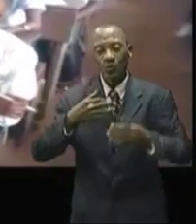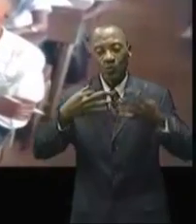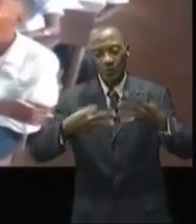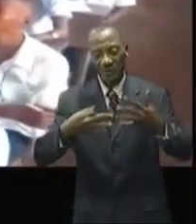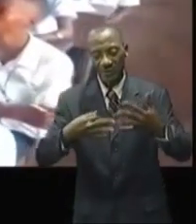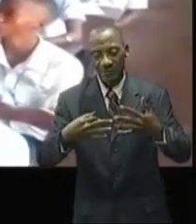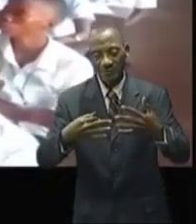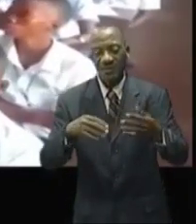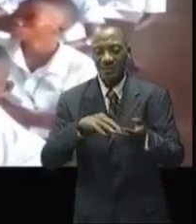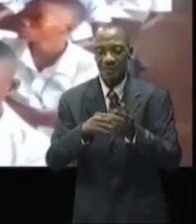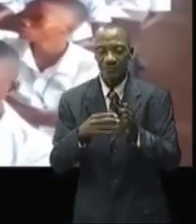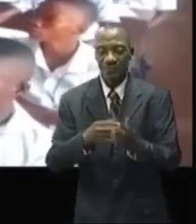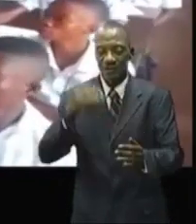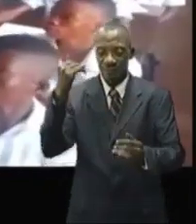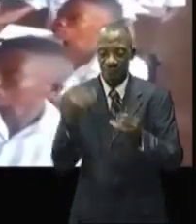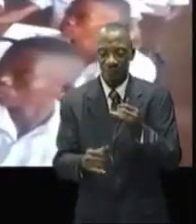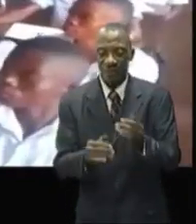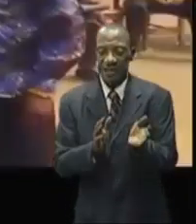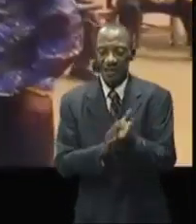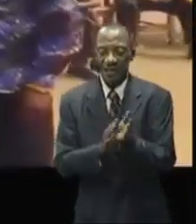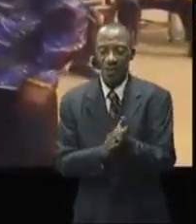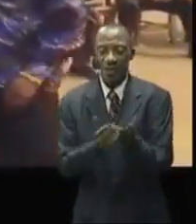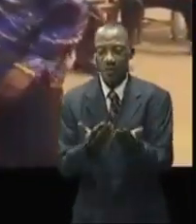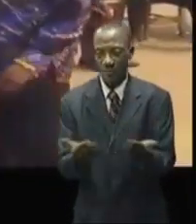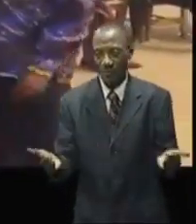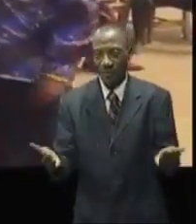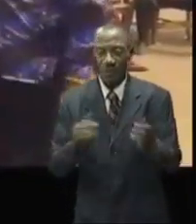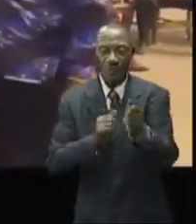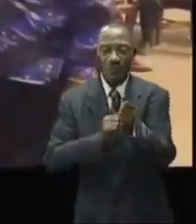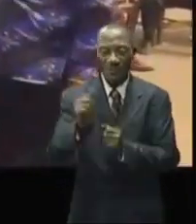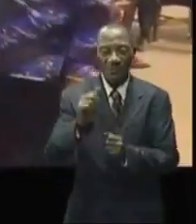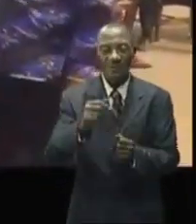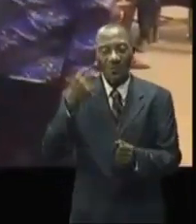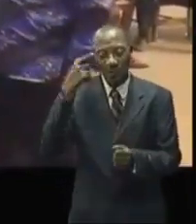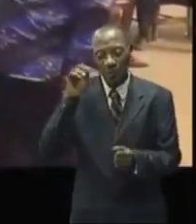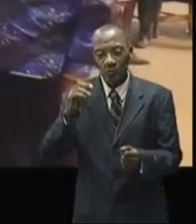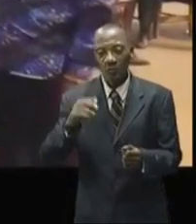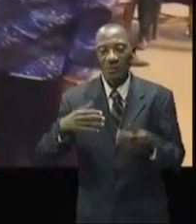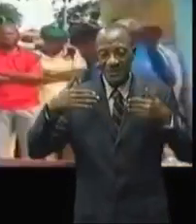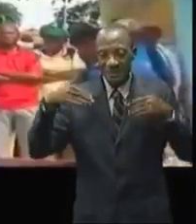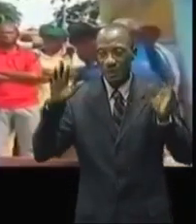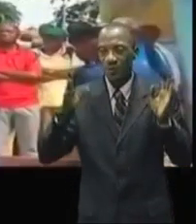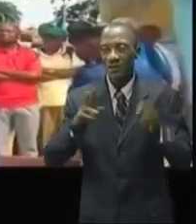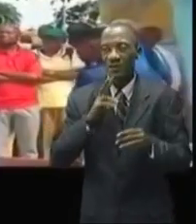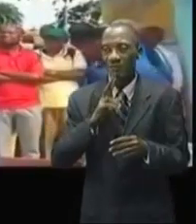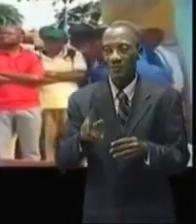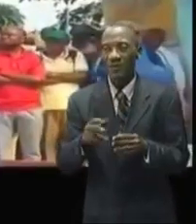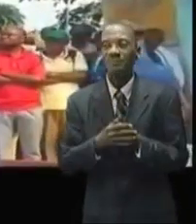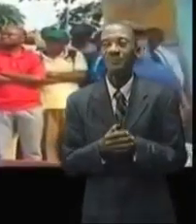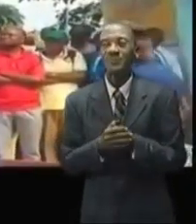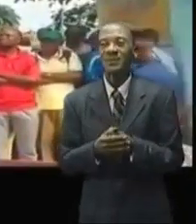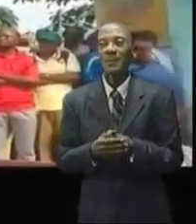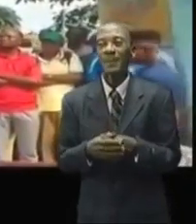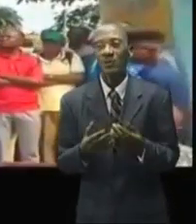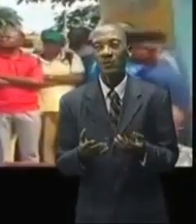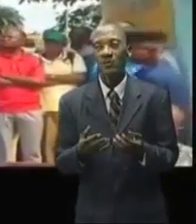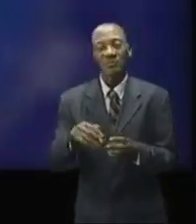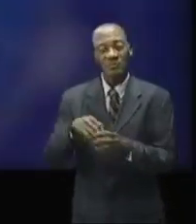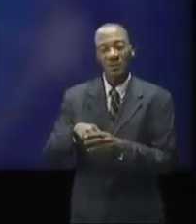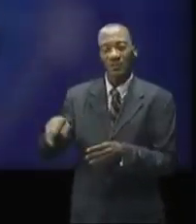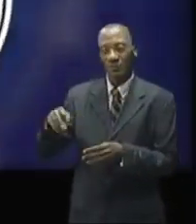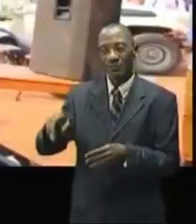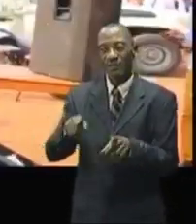à bien travailler dans un climat de paix, avec près de 15 000 élèves candidats qui ont pris part à ce texte